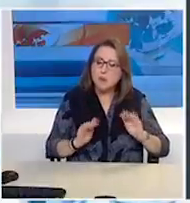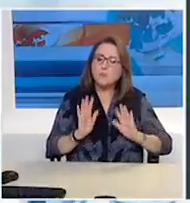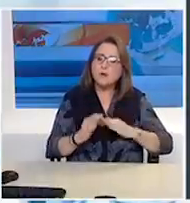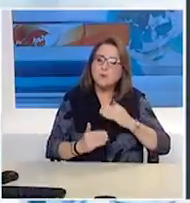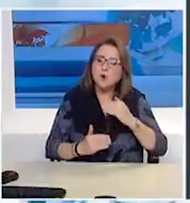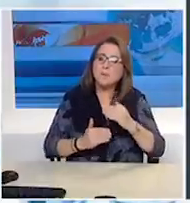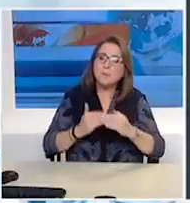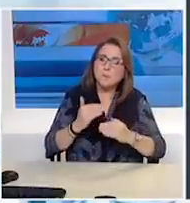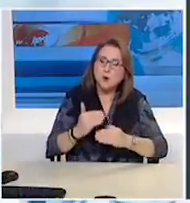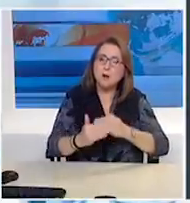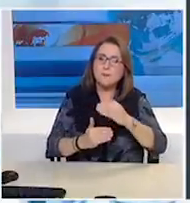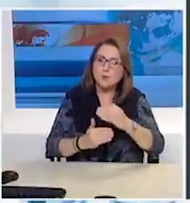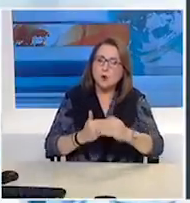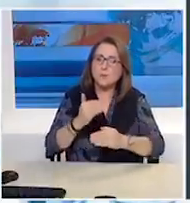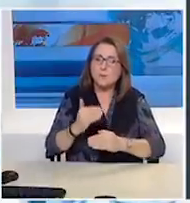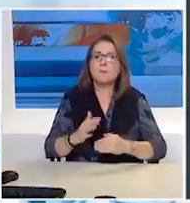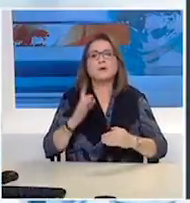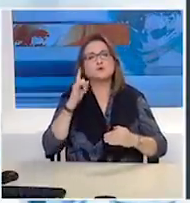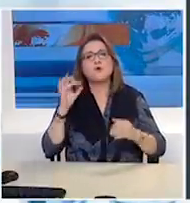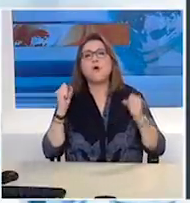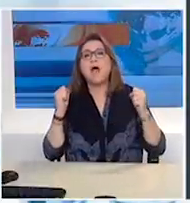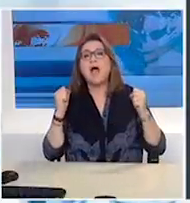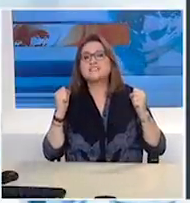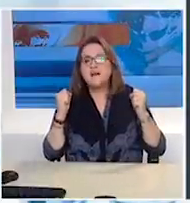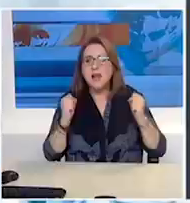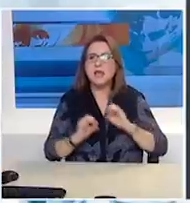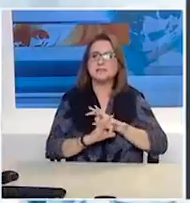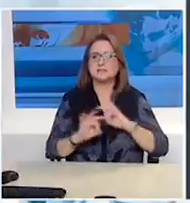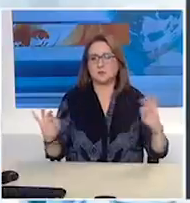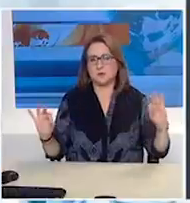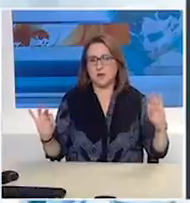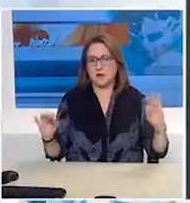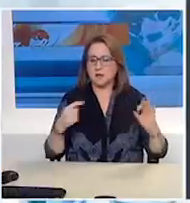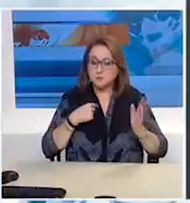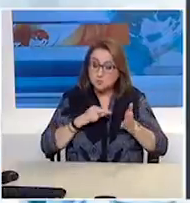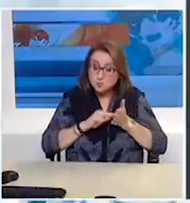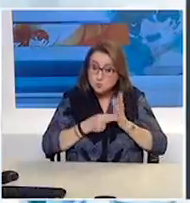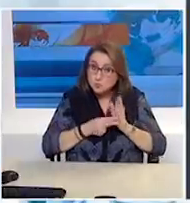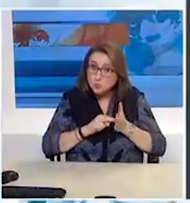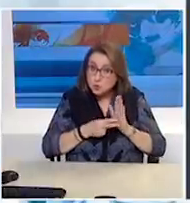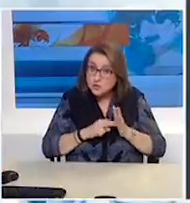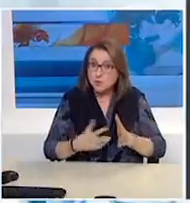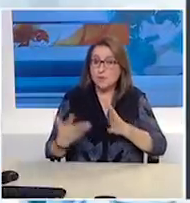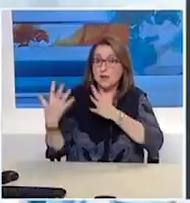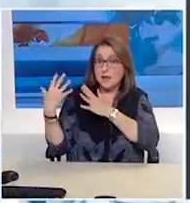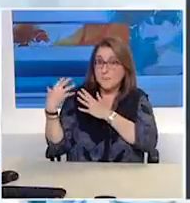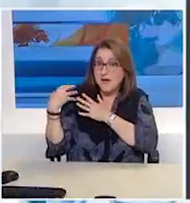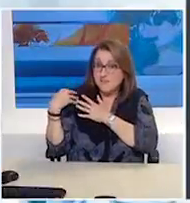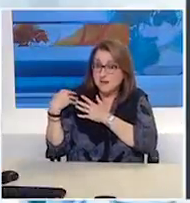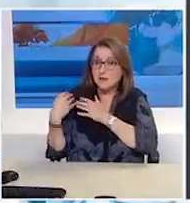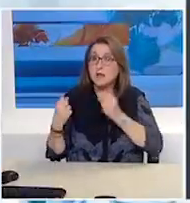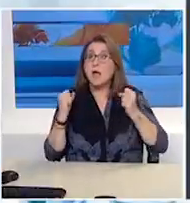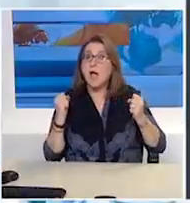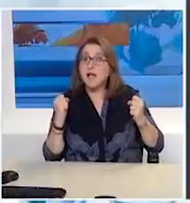Για να κάνουμε τα επόμενα βήματα με ασφάλεια αλλά και με σιγουριά. Παραμένουμε προσεκτικοί, παραμένουμε υπεύθυνοι, παραμένουμε